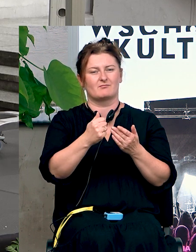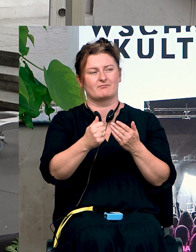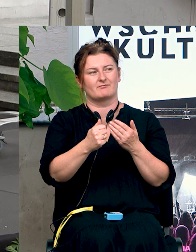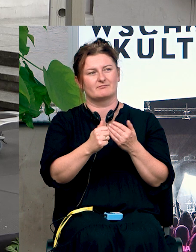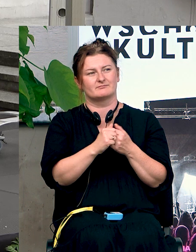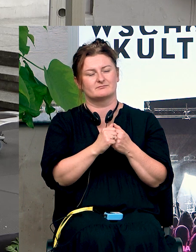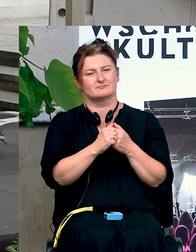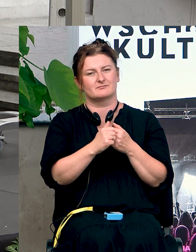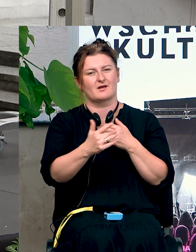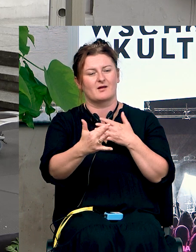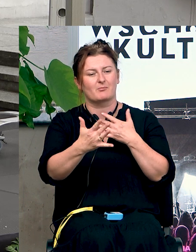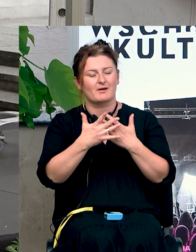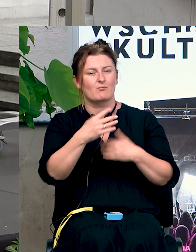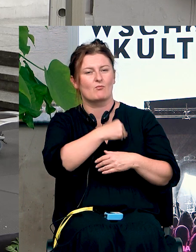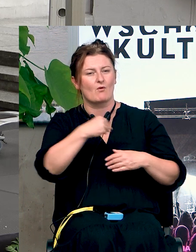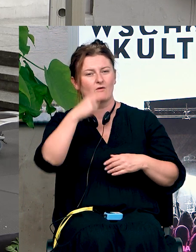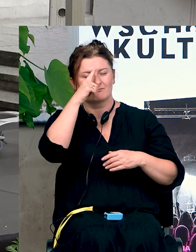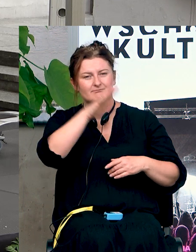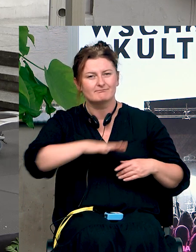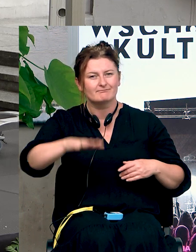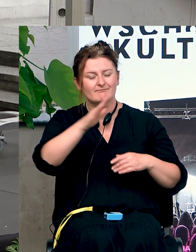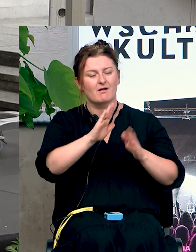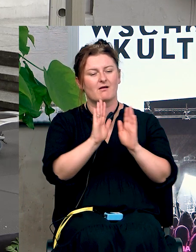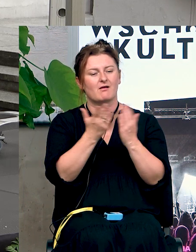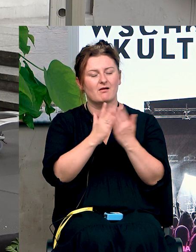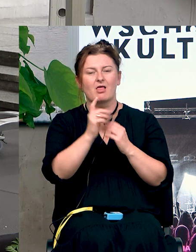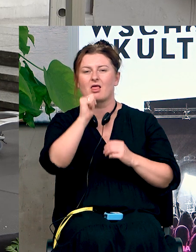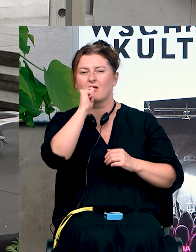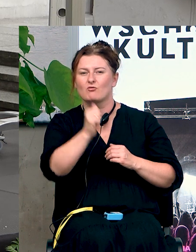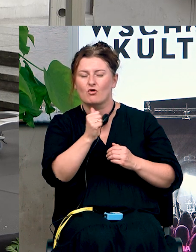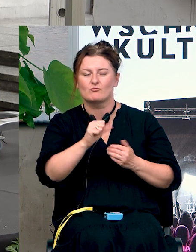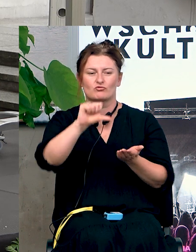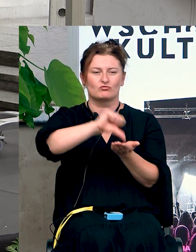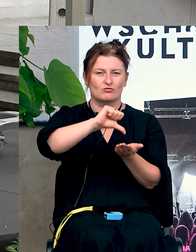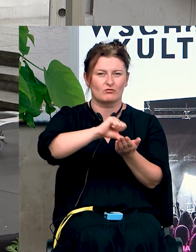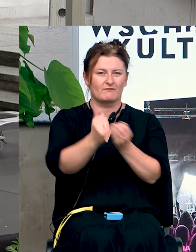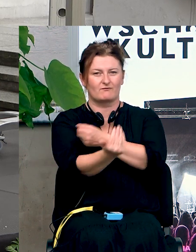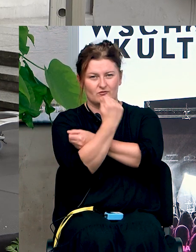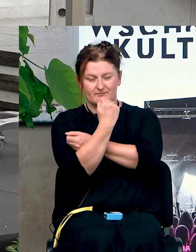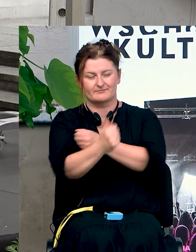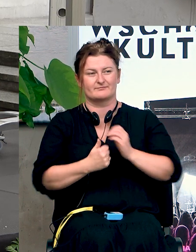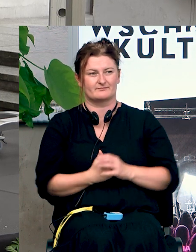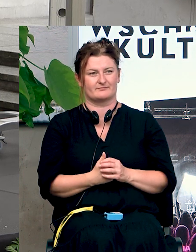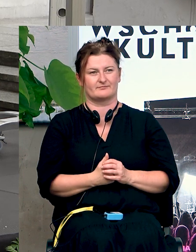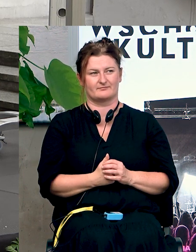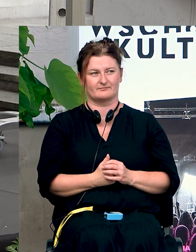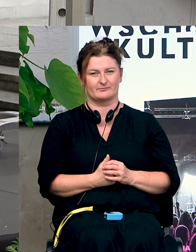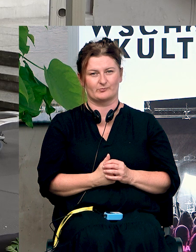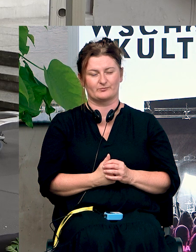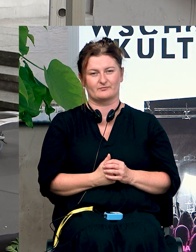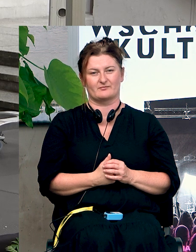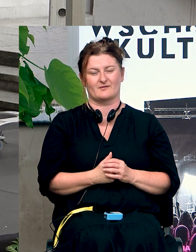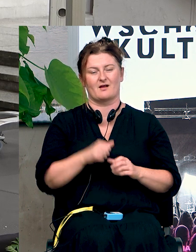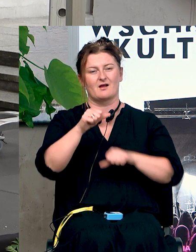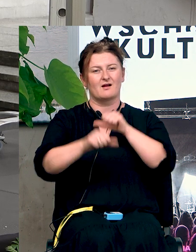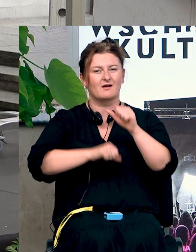przybliżaniem polskiemu czytelnikowi literatury krajów Europy Środkowej i Wschodniej. Przez